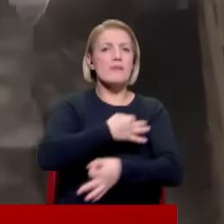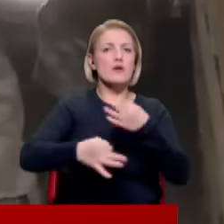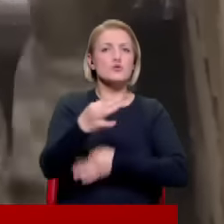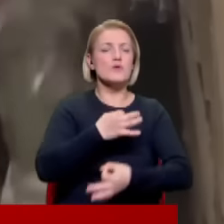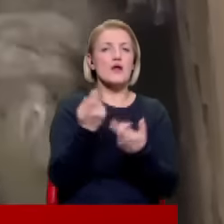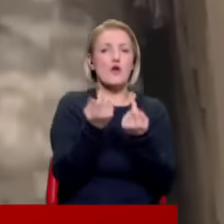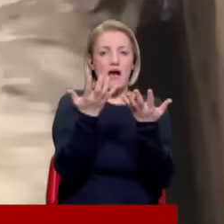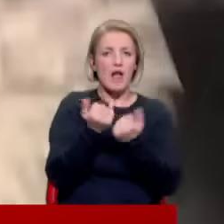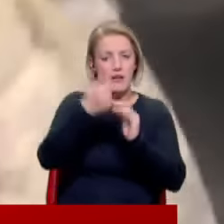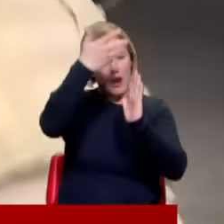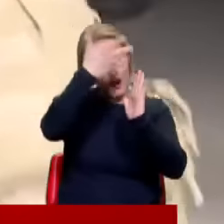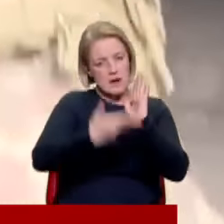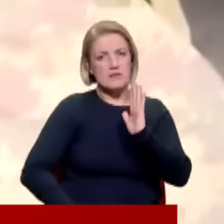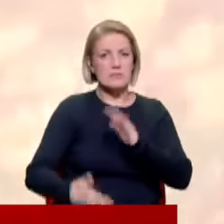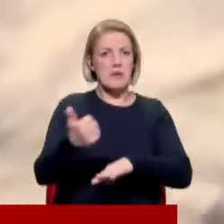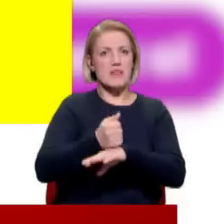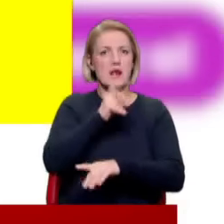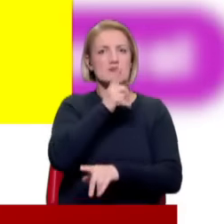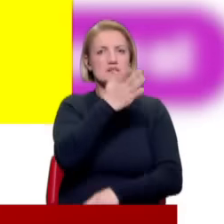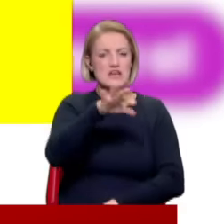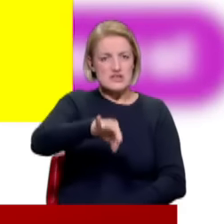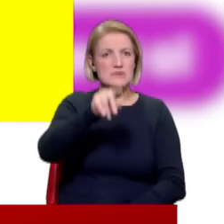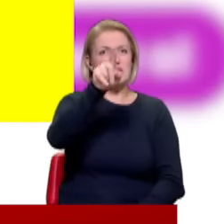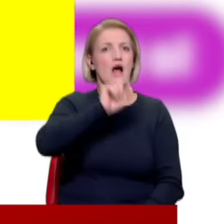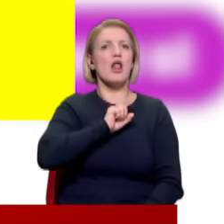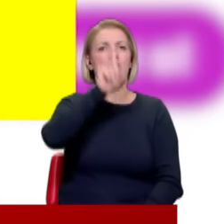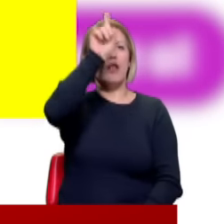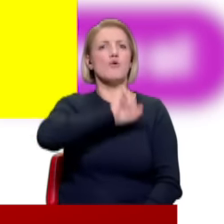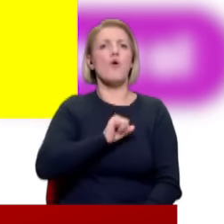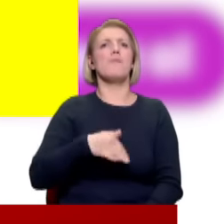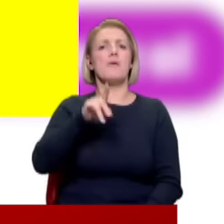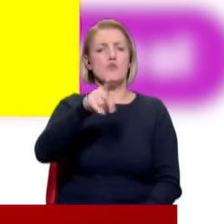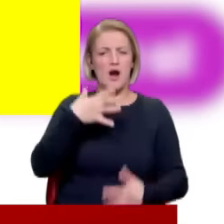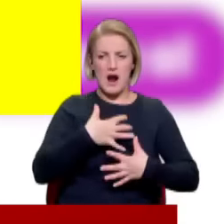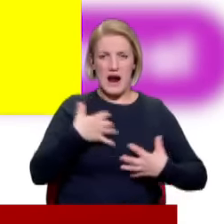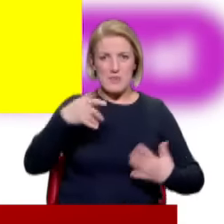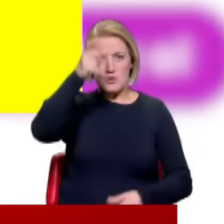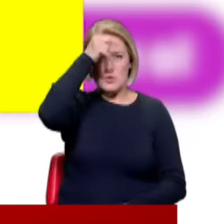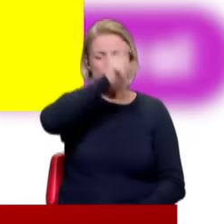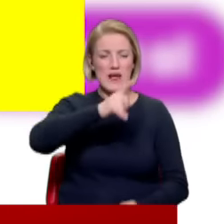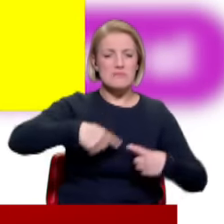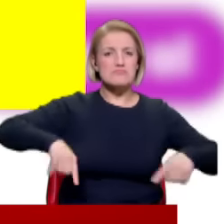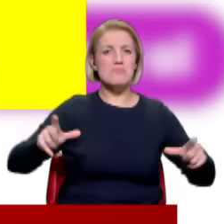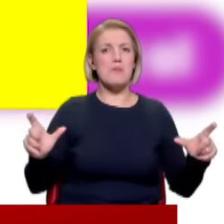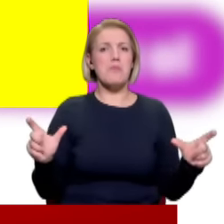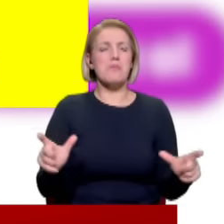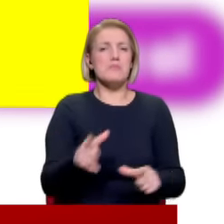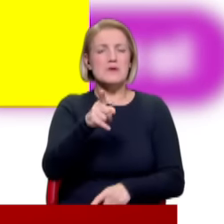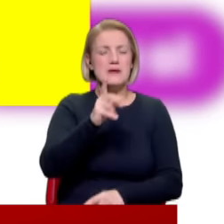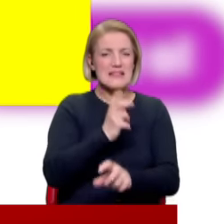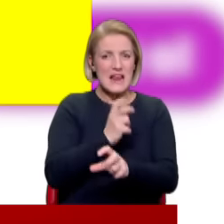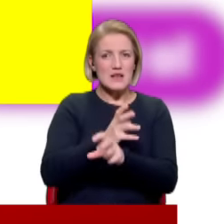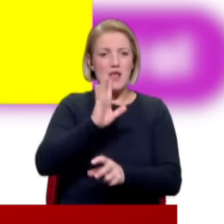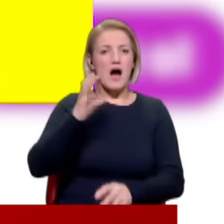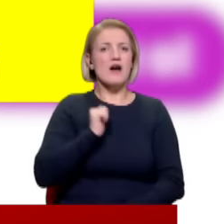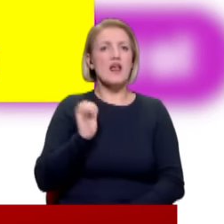yer almasını sıralayarak iktidara seslendi. Şimdi siz Allah'tan korkmadan bu kahramanı ülkenin etrafı ateş çemberiyken teğmenlere